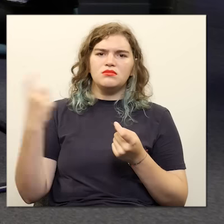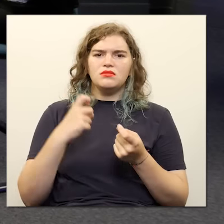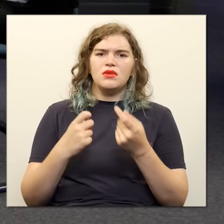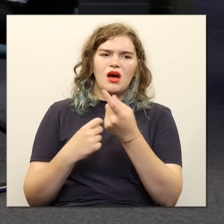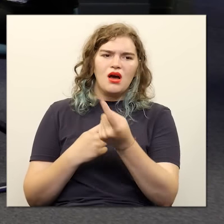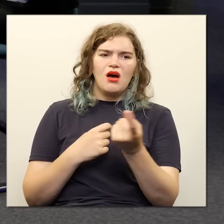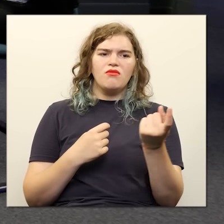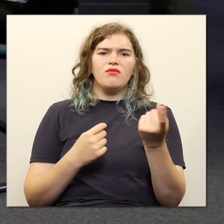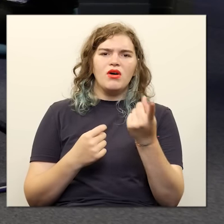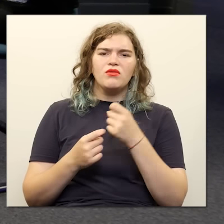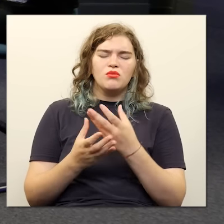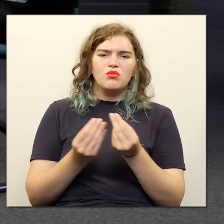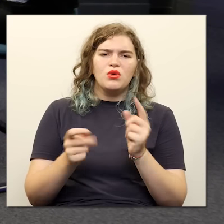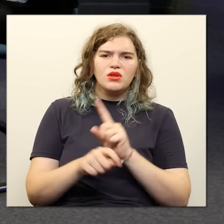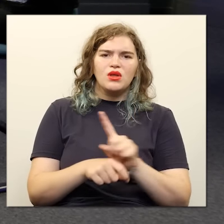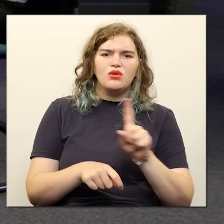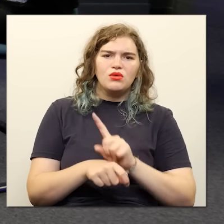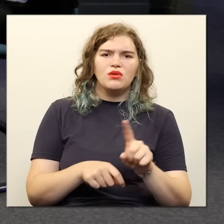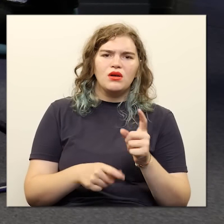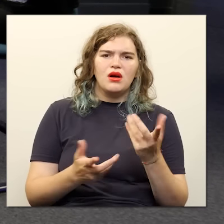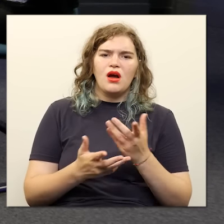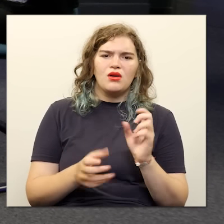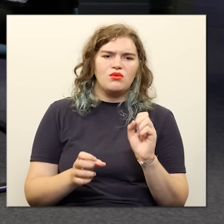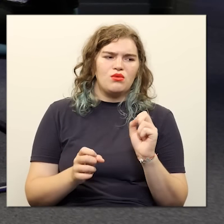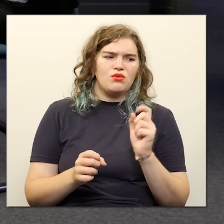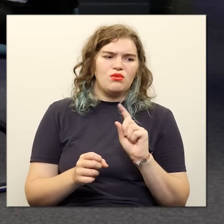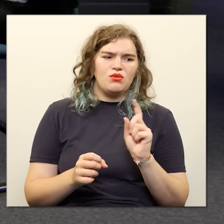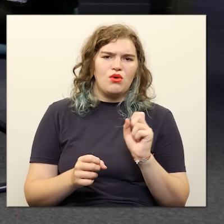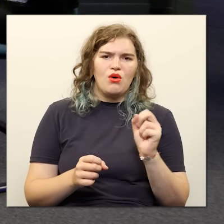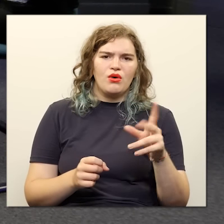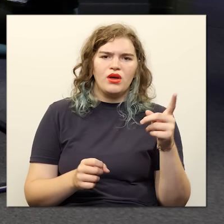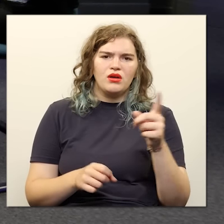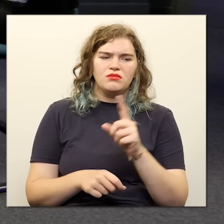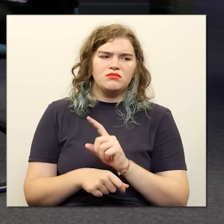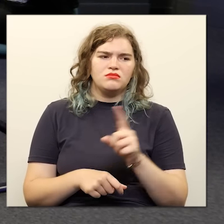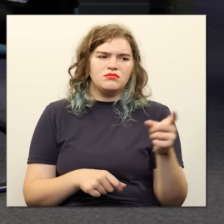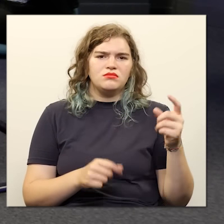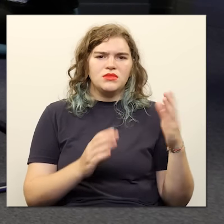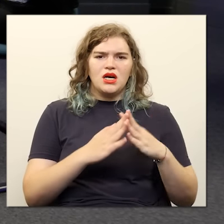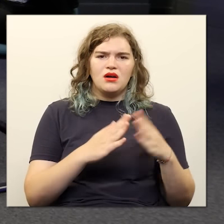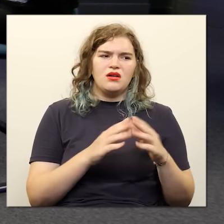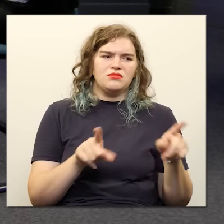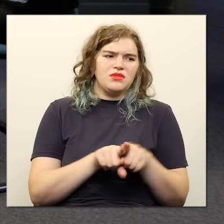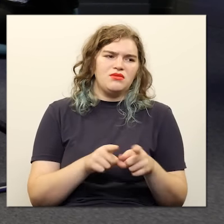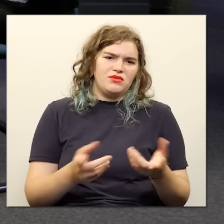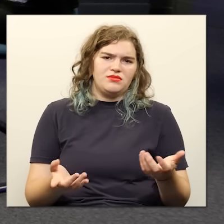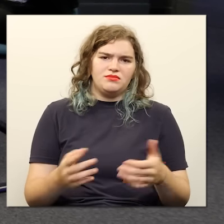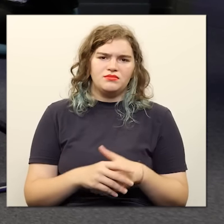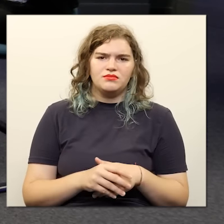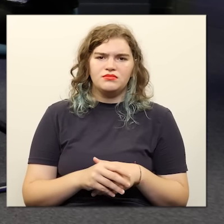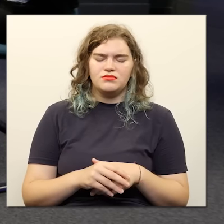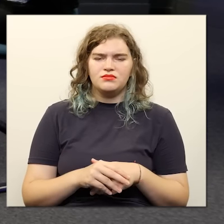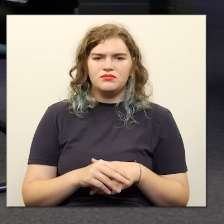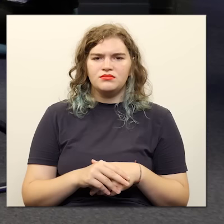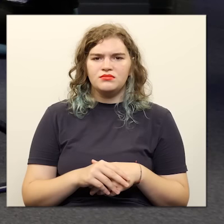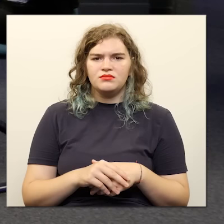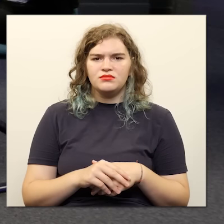cu... multe lucruri care nu erau indicate să fie în casa noastră. Da, cum?